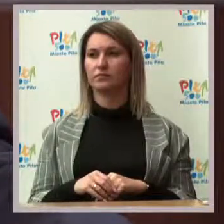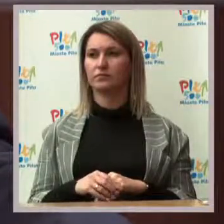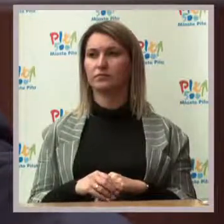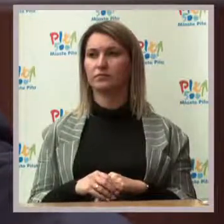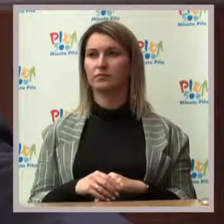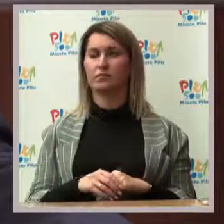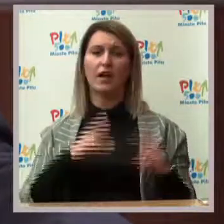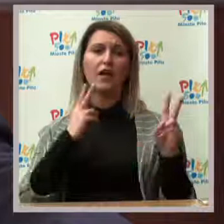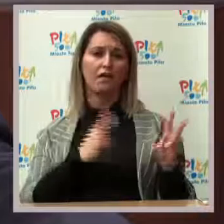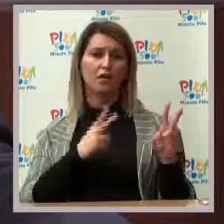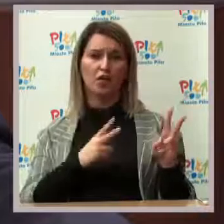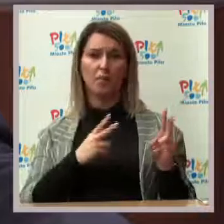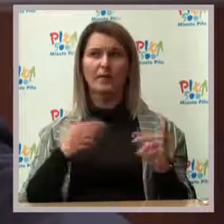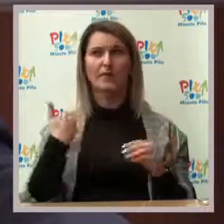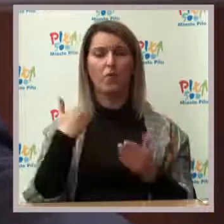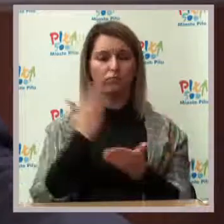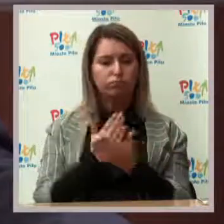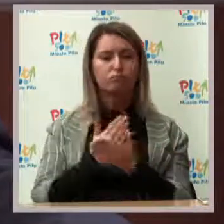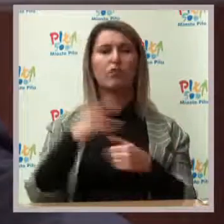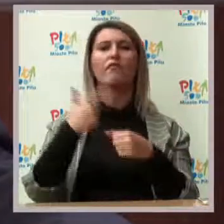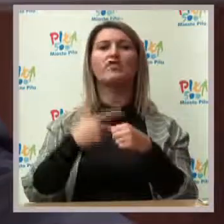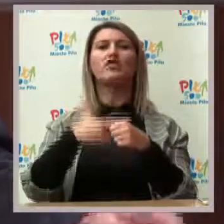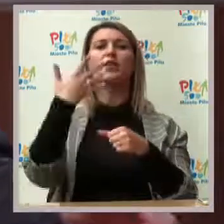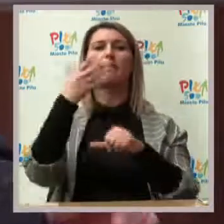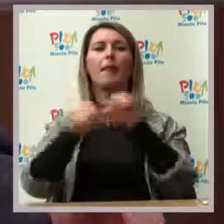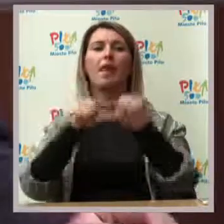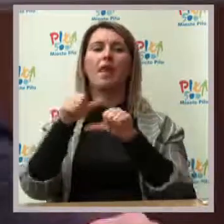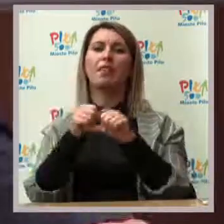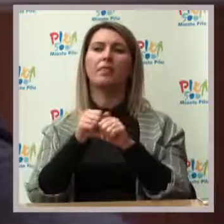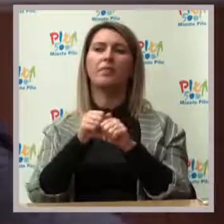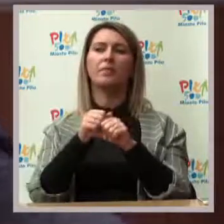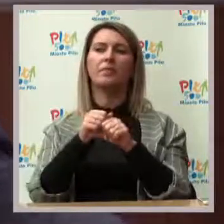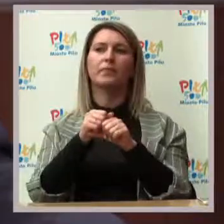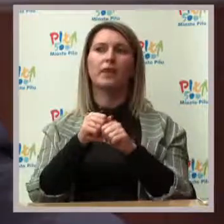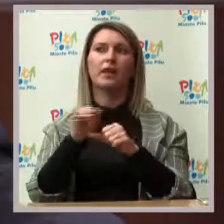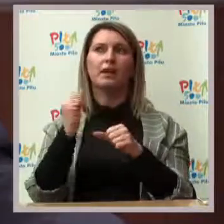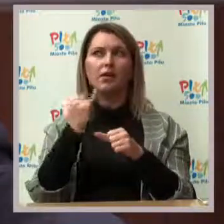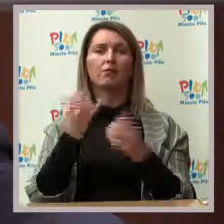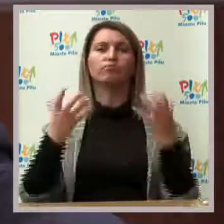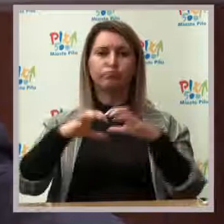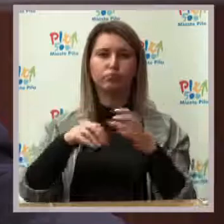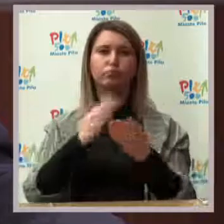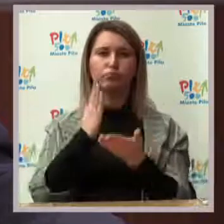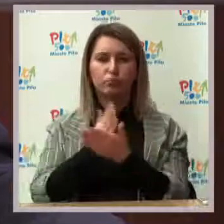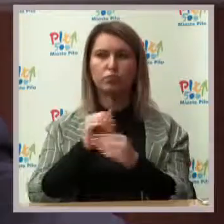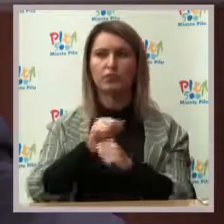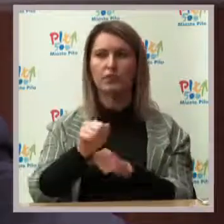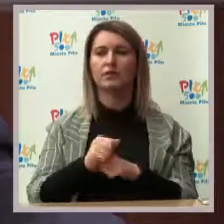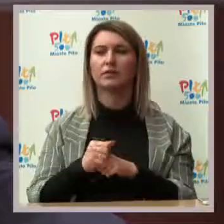w listopadzie minęło 25 lat od powstania Pilskiego Lekkoatletycznego Klubu Sportowego